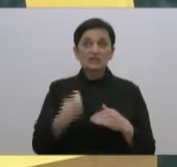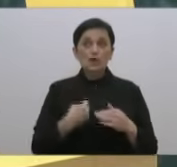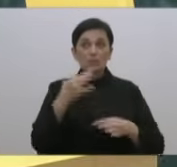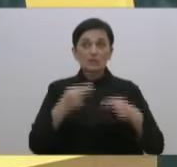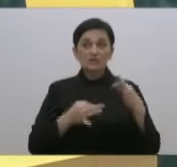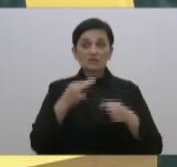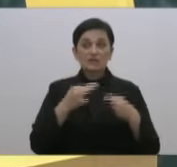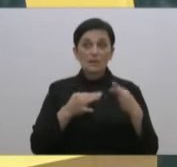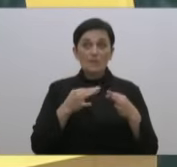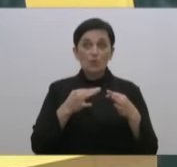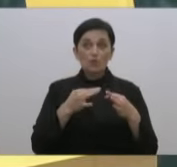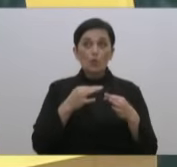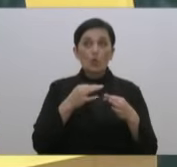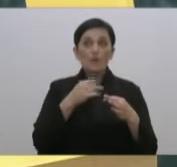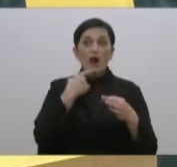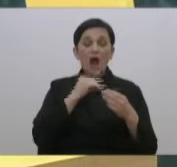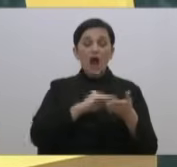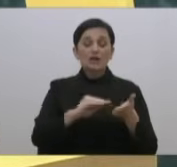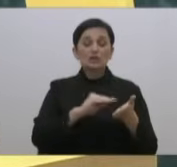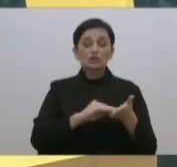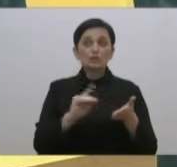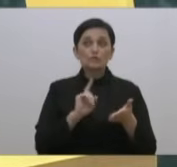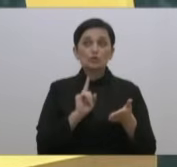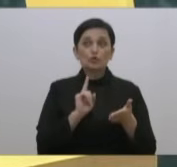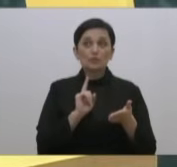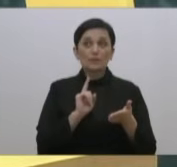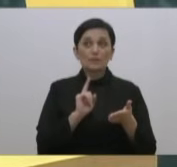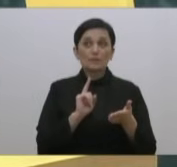სტრასბურგის სასამართლო აღნიშნავს, რომ